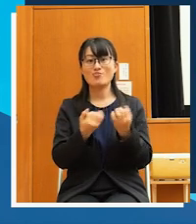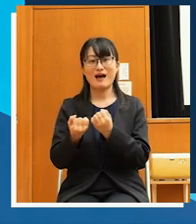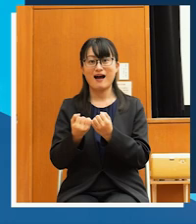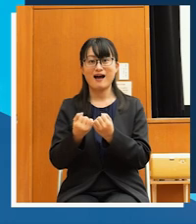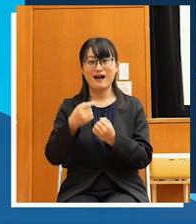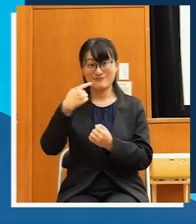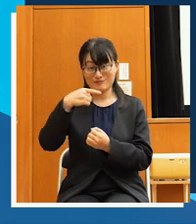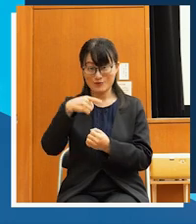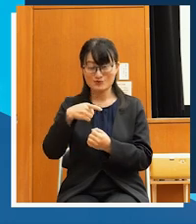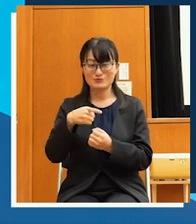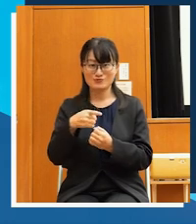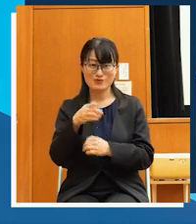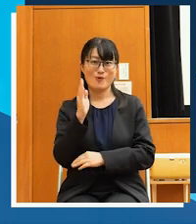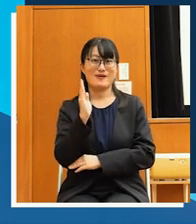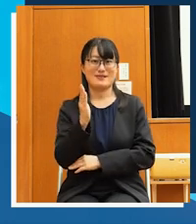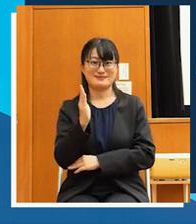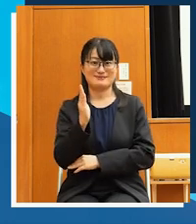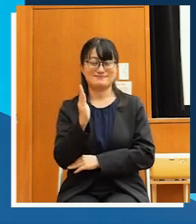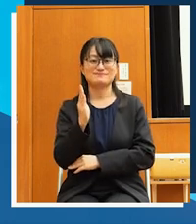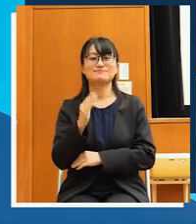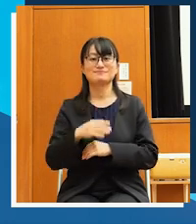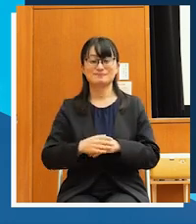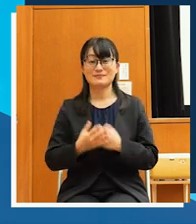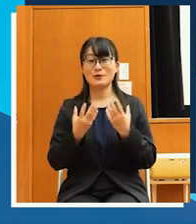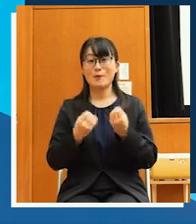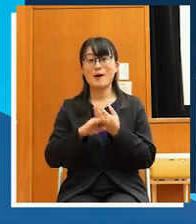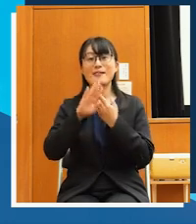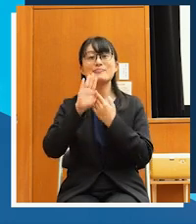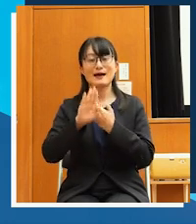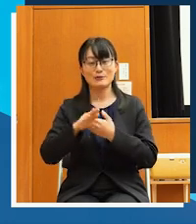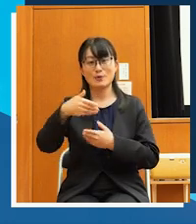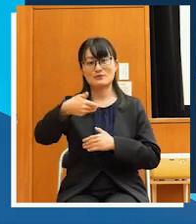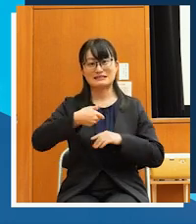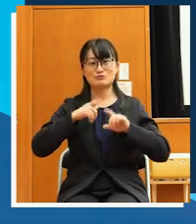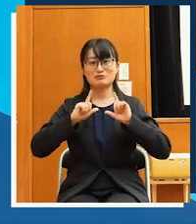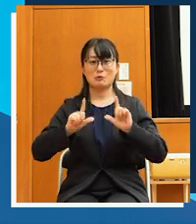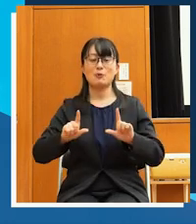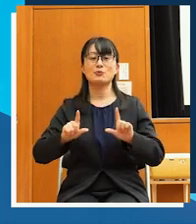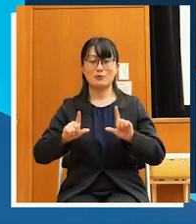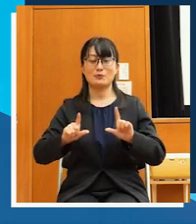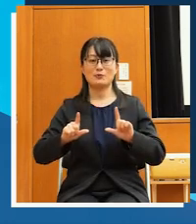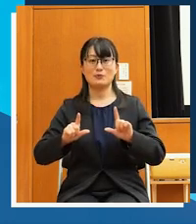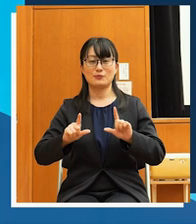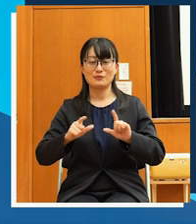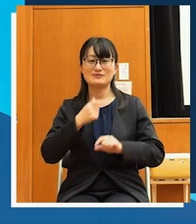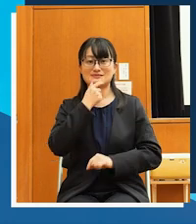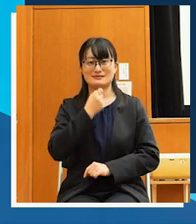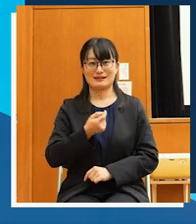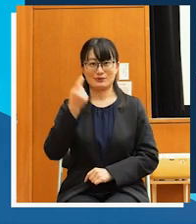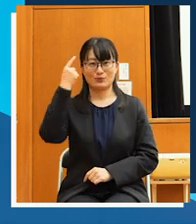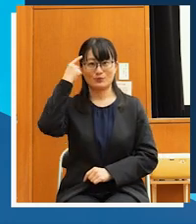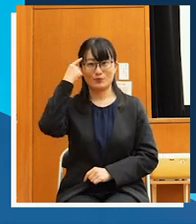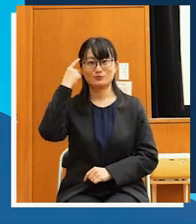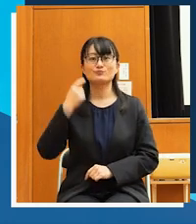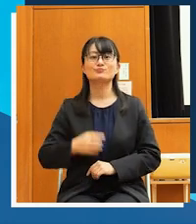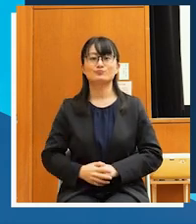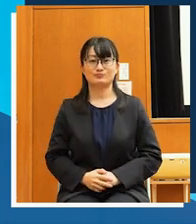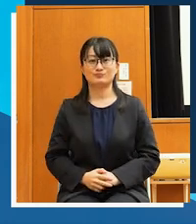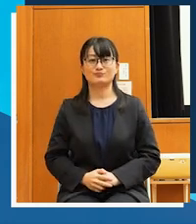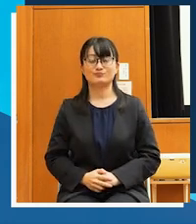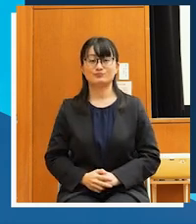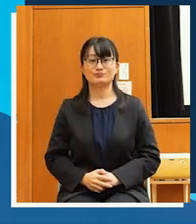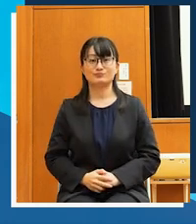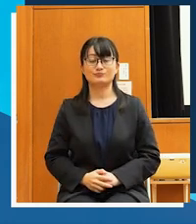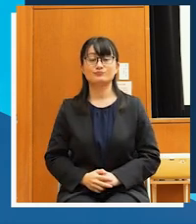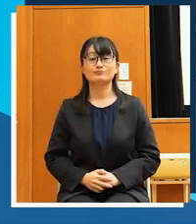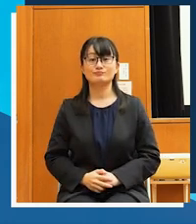のお話をいただいてえその後に質疑応答の時間という形にしたいという風に思いますで手元にですね今先生が